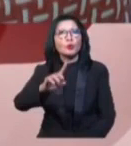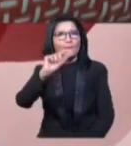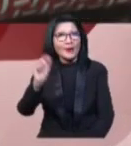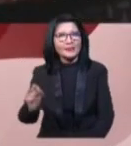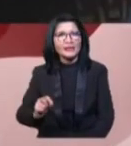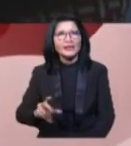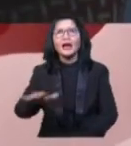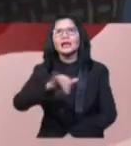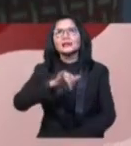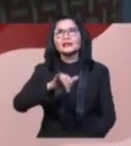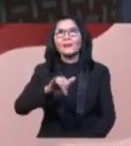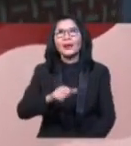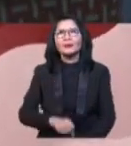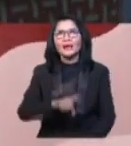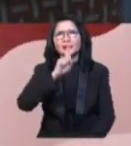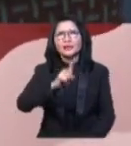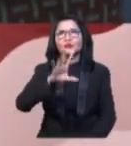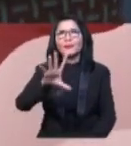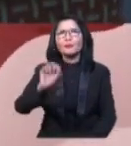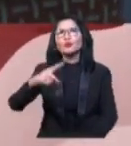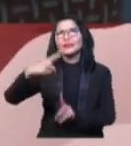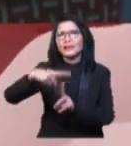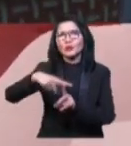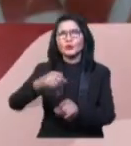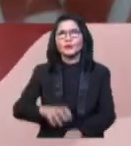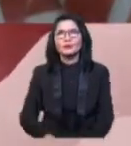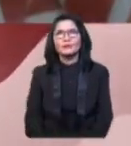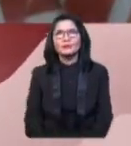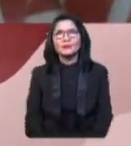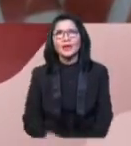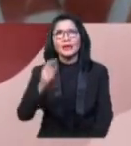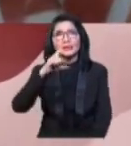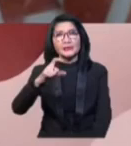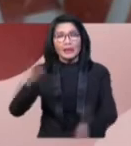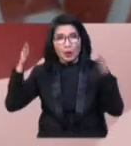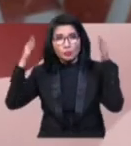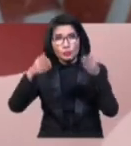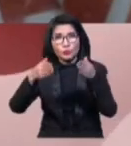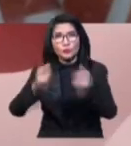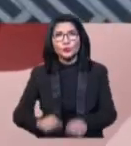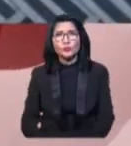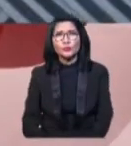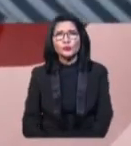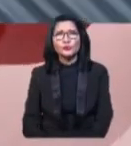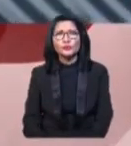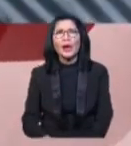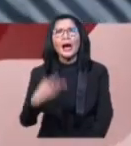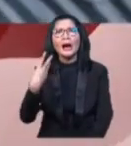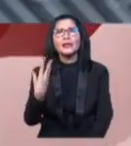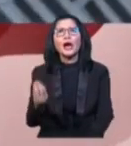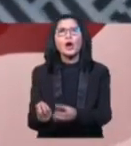54% ya, atau setara dengan nyaris 150 triliun. Nah, ini secara khusus juga ada relaksasi